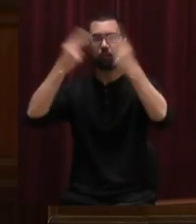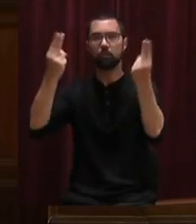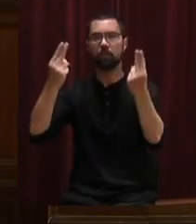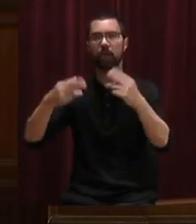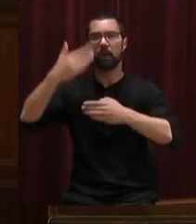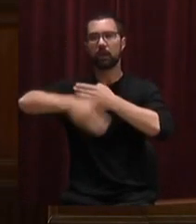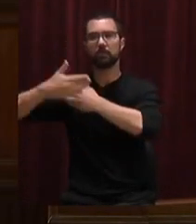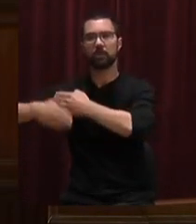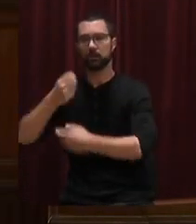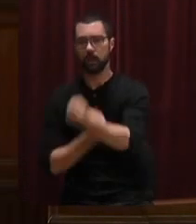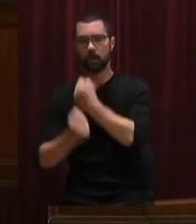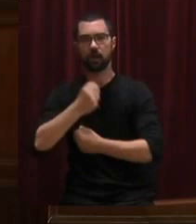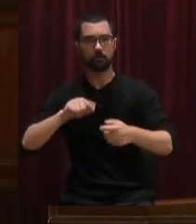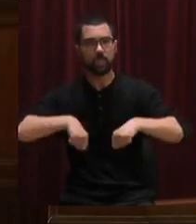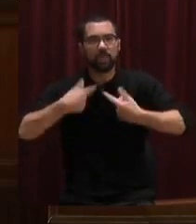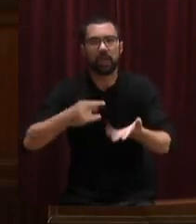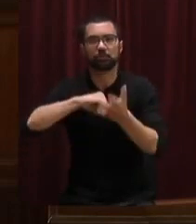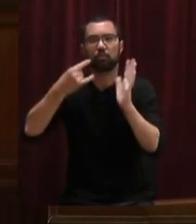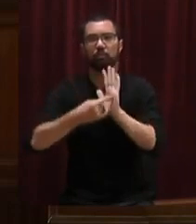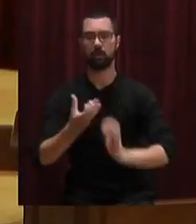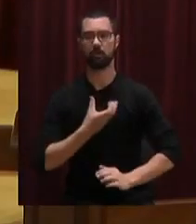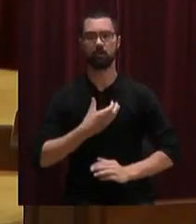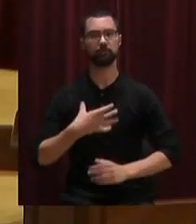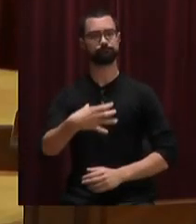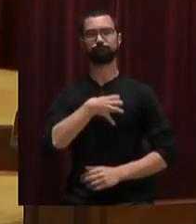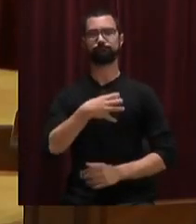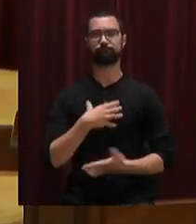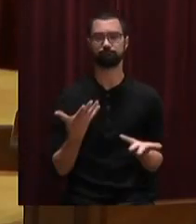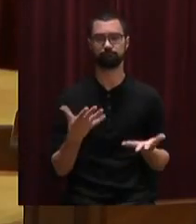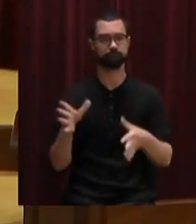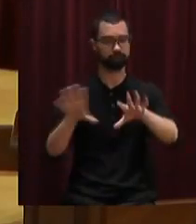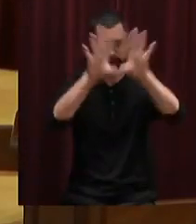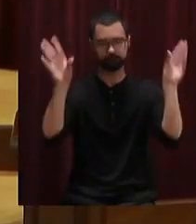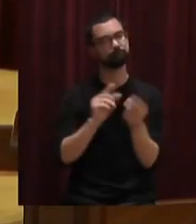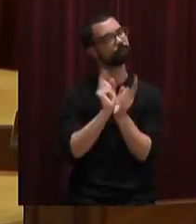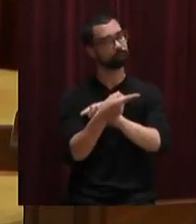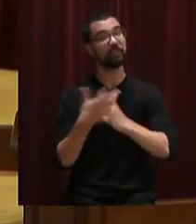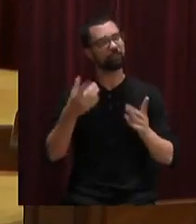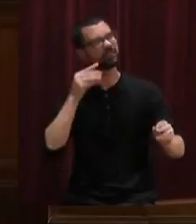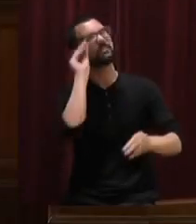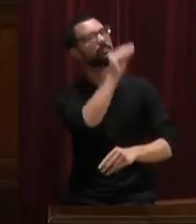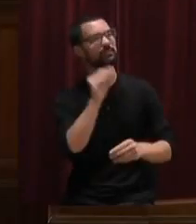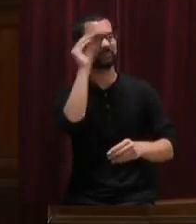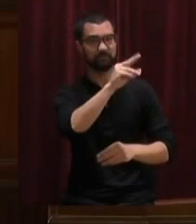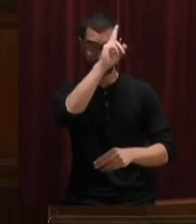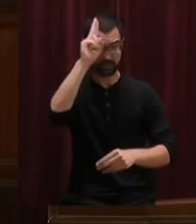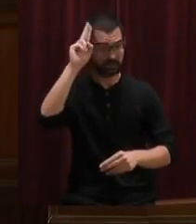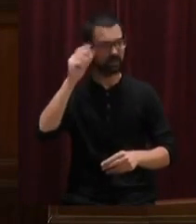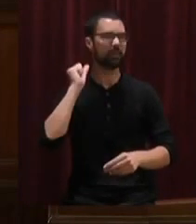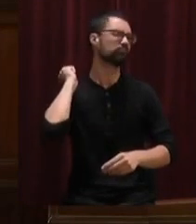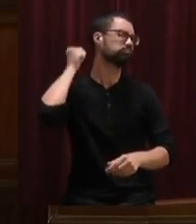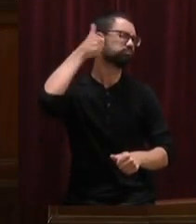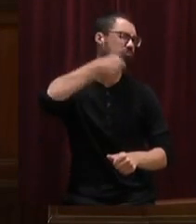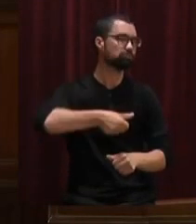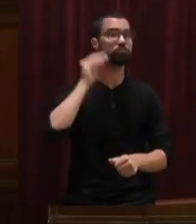solucions dels nostres ajuntaments. Però l'objectiu no ha de ser només aconseguir a Madrid el que fa anys que reclamam. En aquesta Europa